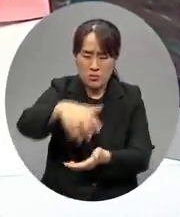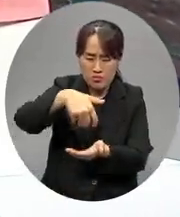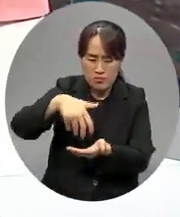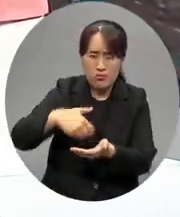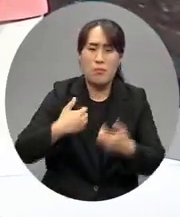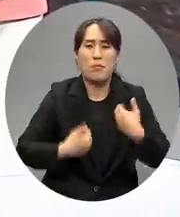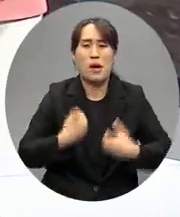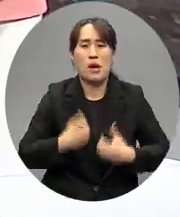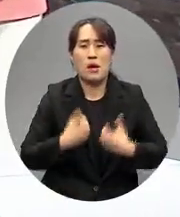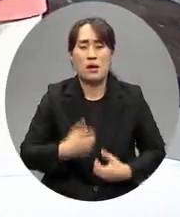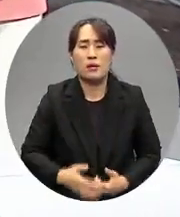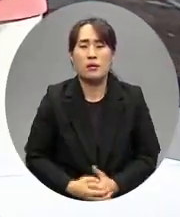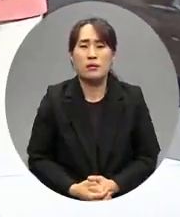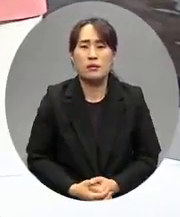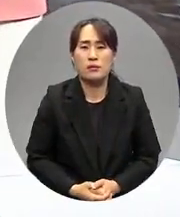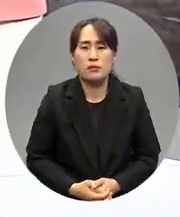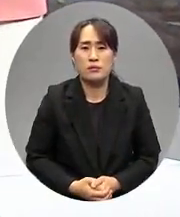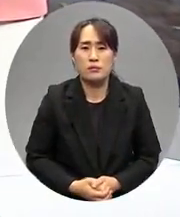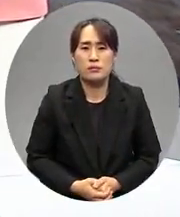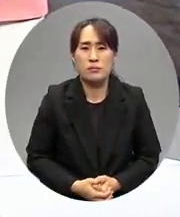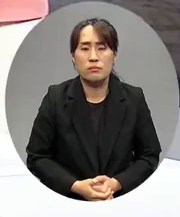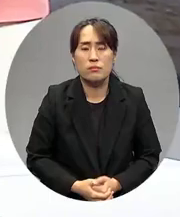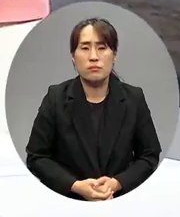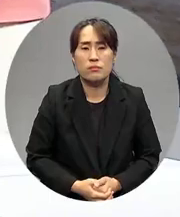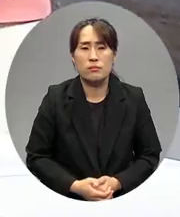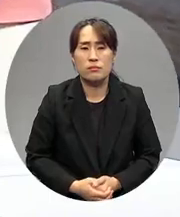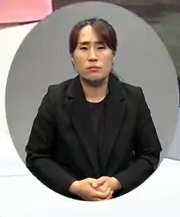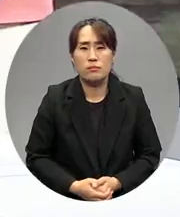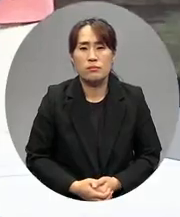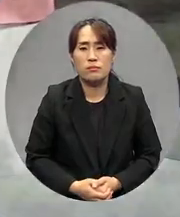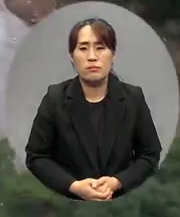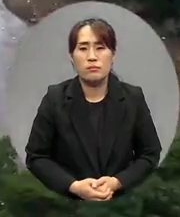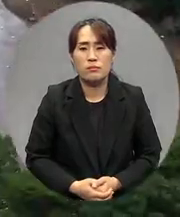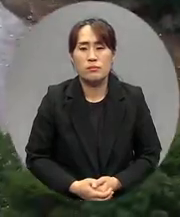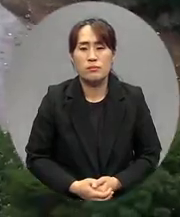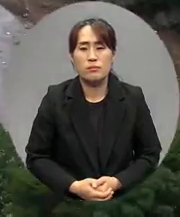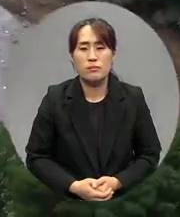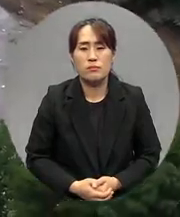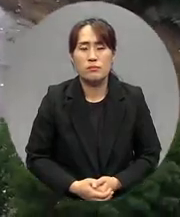있습니다. 신병관 기자가 현장을 다녀왔습니다.